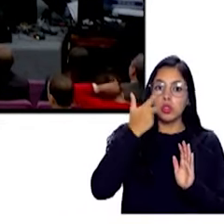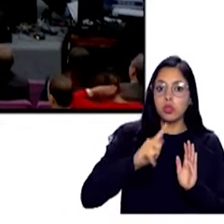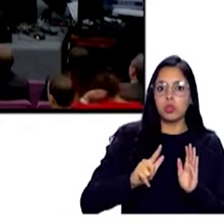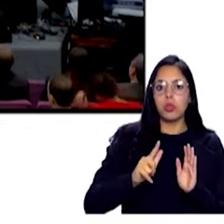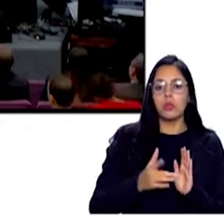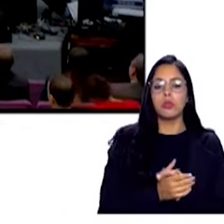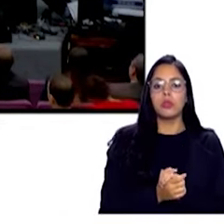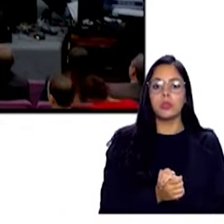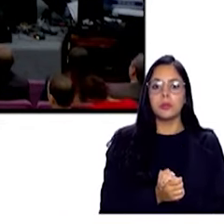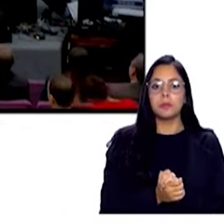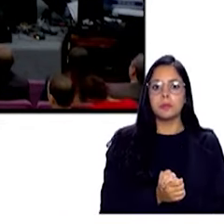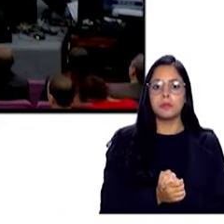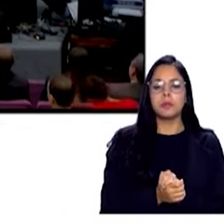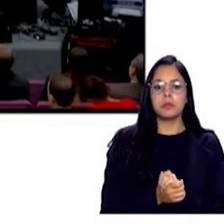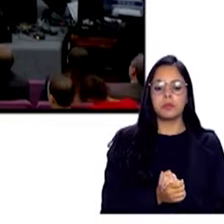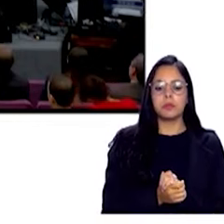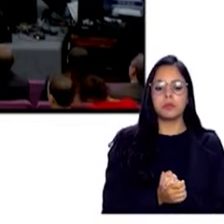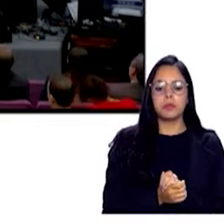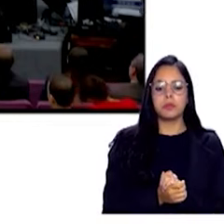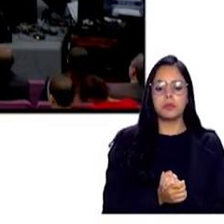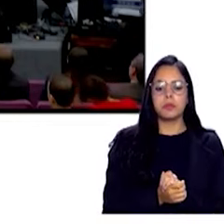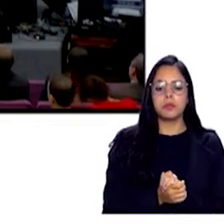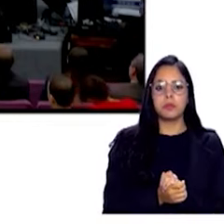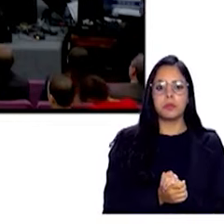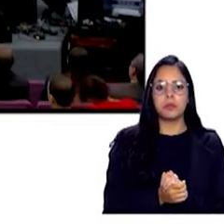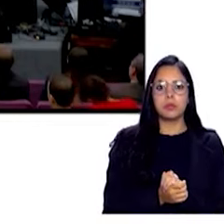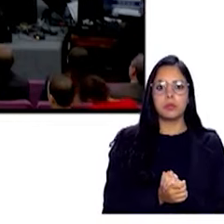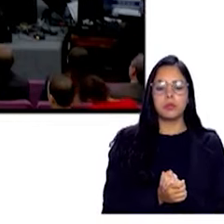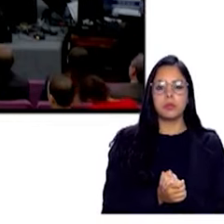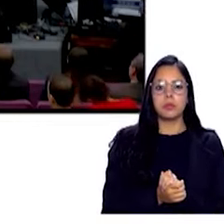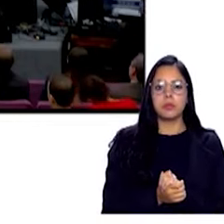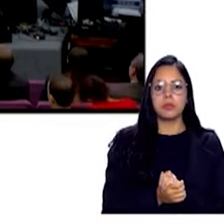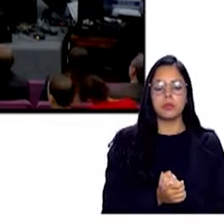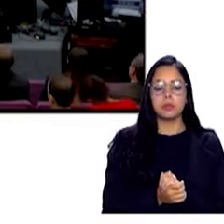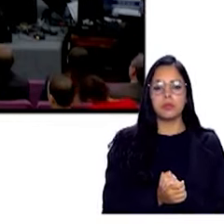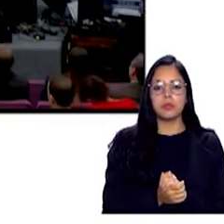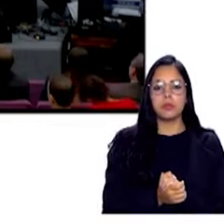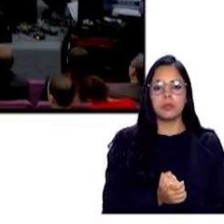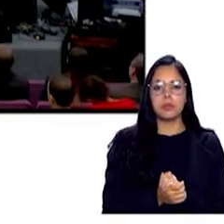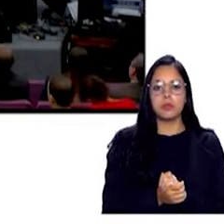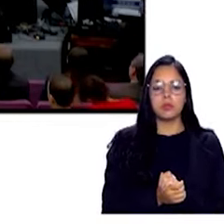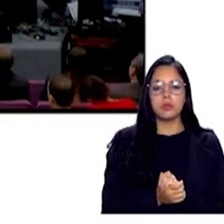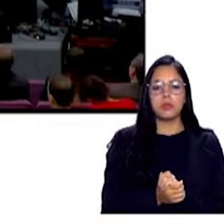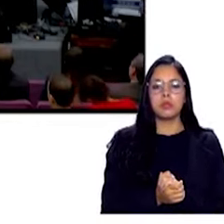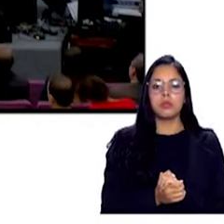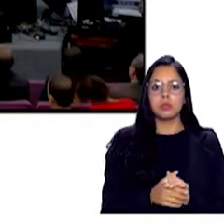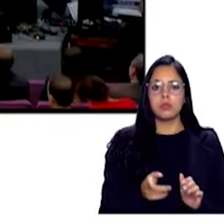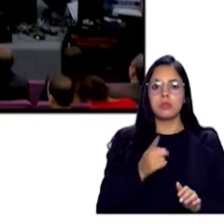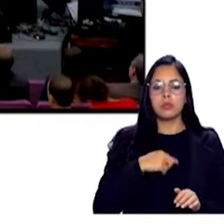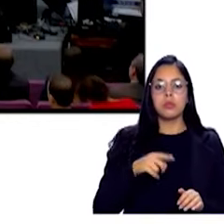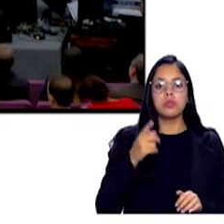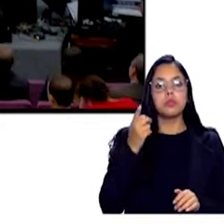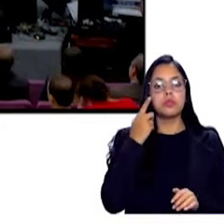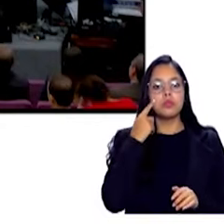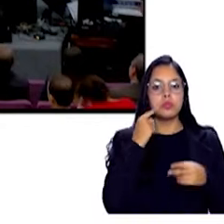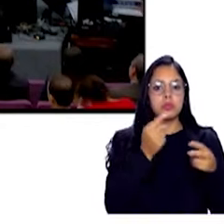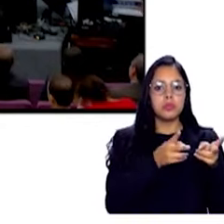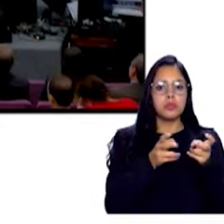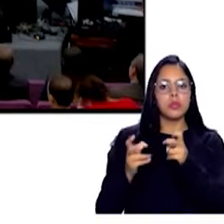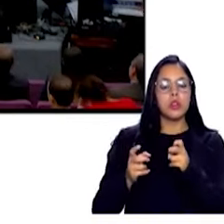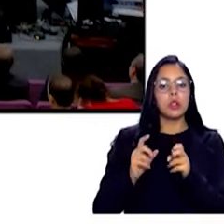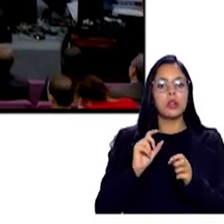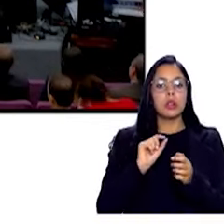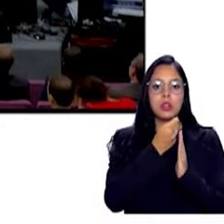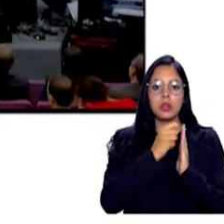descritto molto bene lo looper l'individu questione Della razio decidendi Che Non la razio decidendi di cui